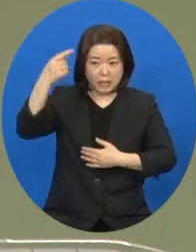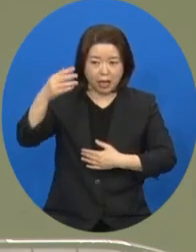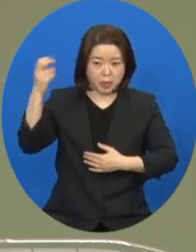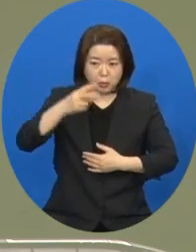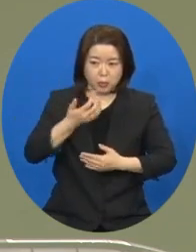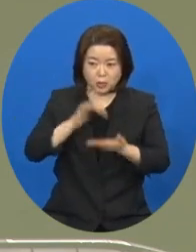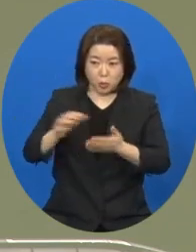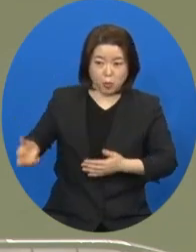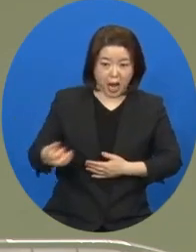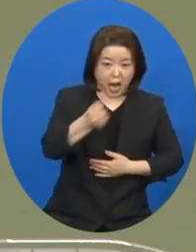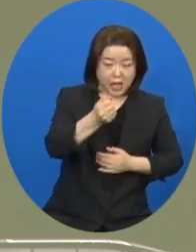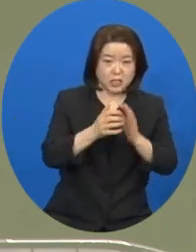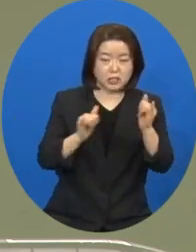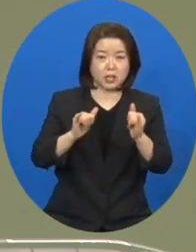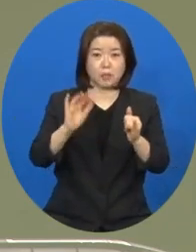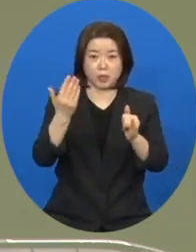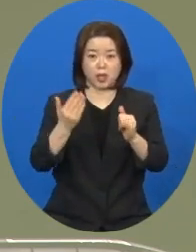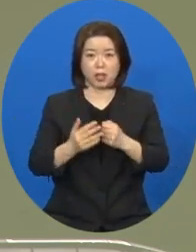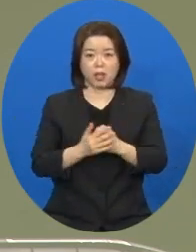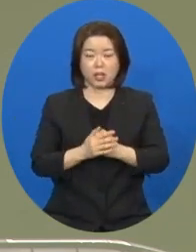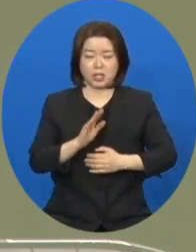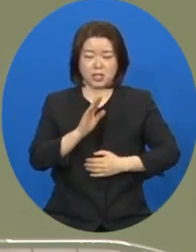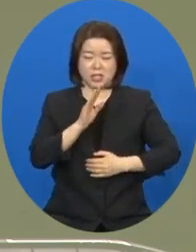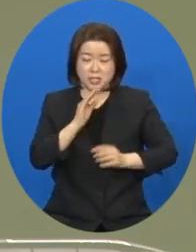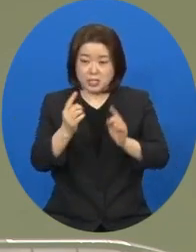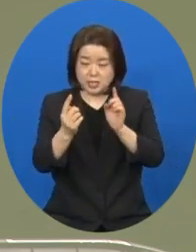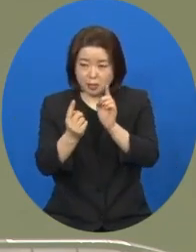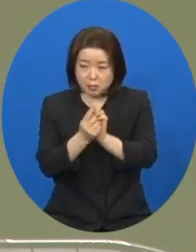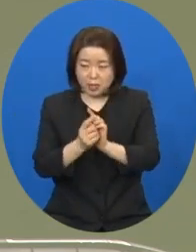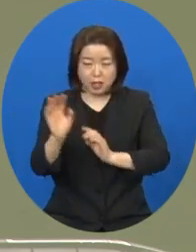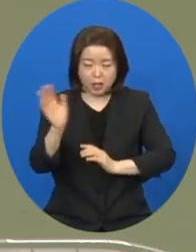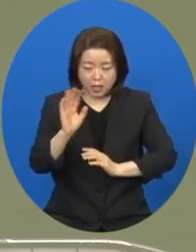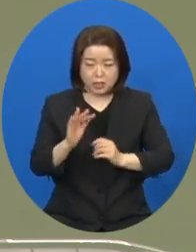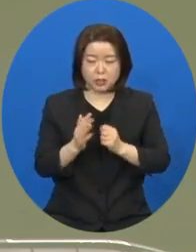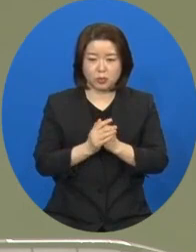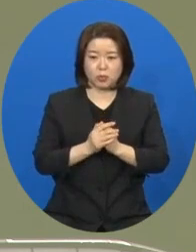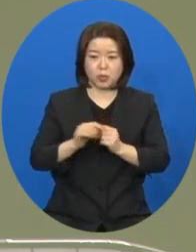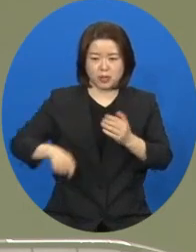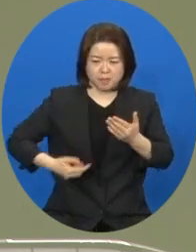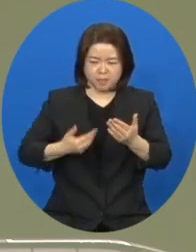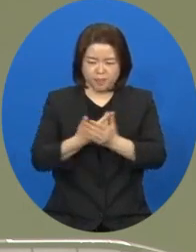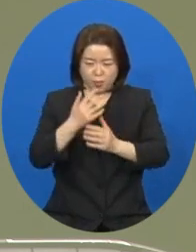만나고 뒤집어지지 않은 사람은요 반드시 돌들 날이 와요.